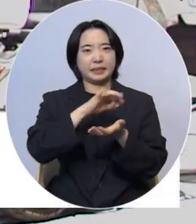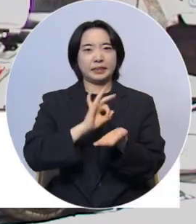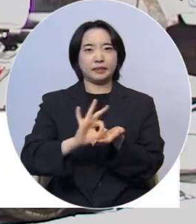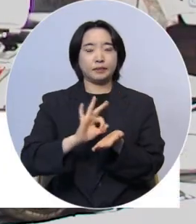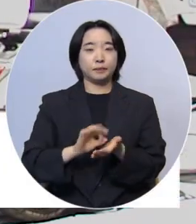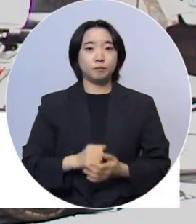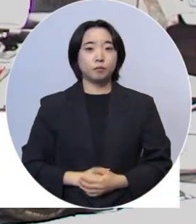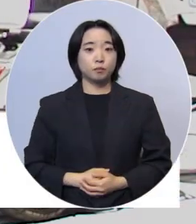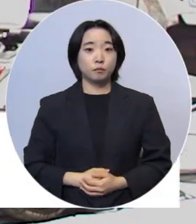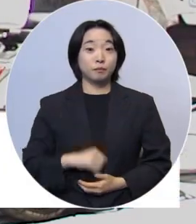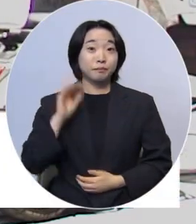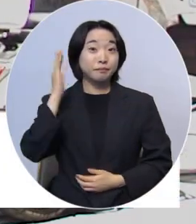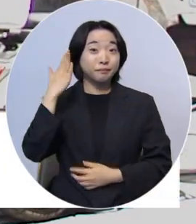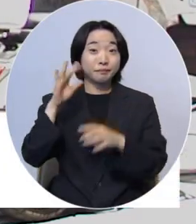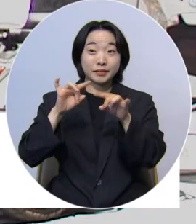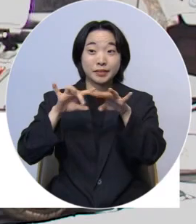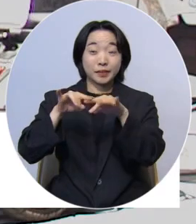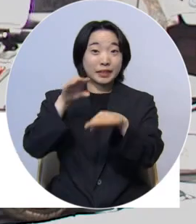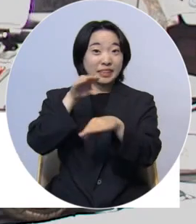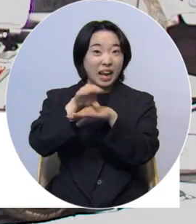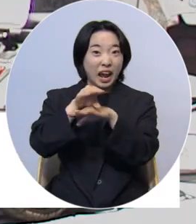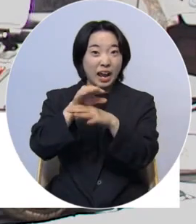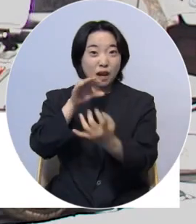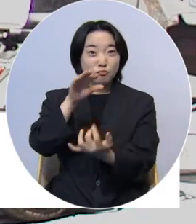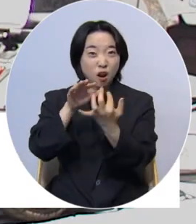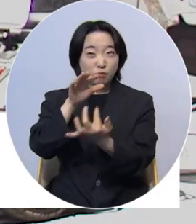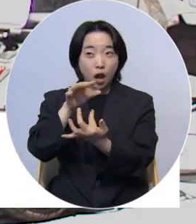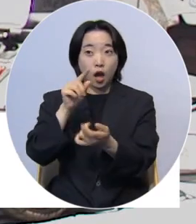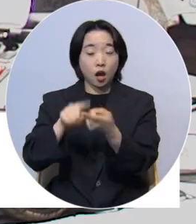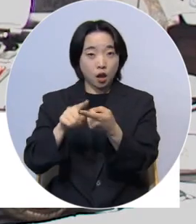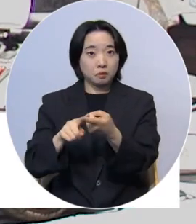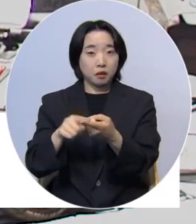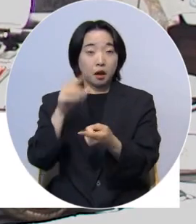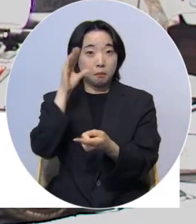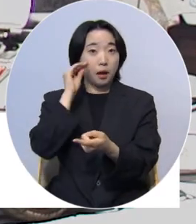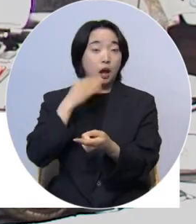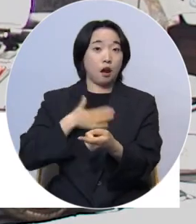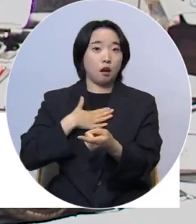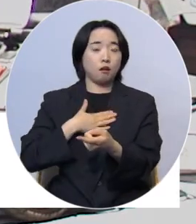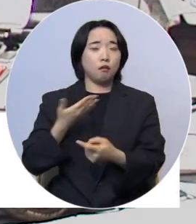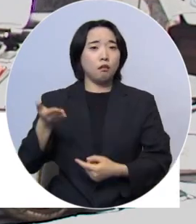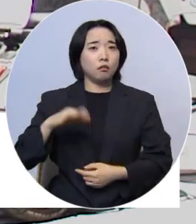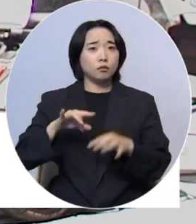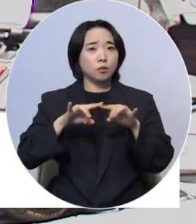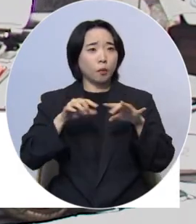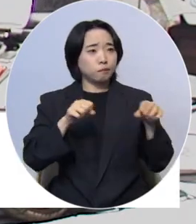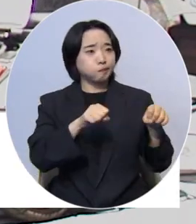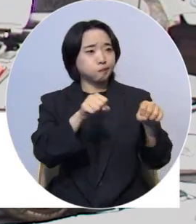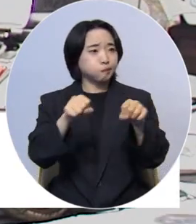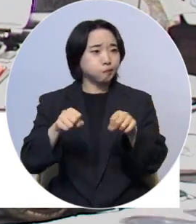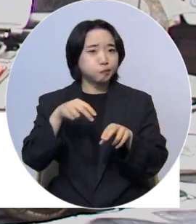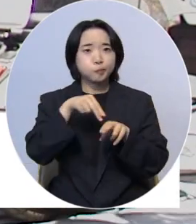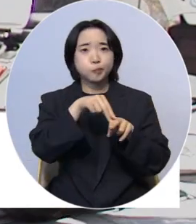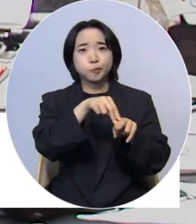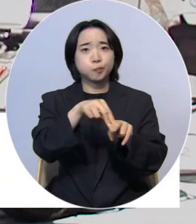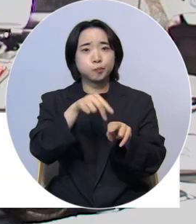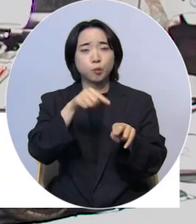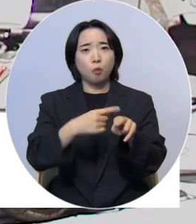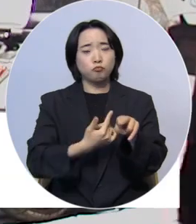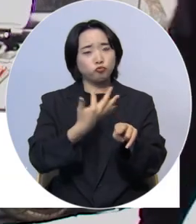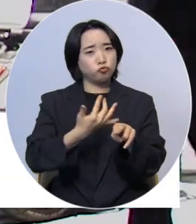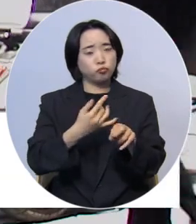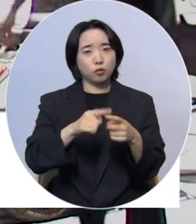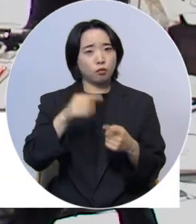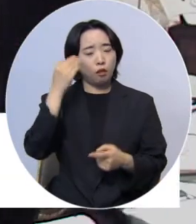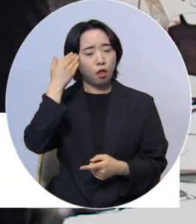이런 건 최근에 많이 논란이 됐다 보니까 그런 거에 대해서는 비교적 경각심이 되어 있지만 전동 스쿠터에 대해서는 이제 많이 경각심이 없다 보니까 그런